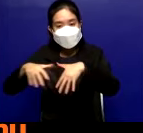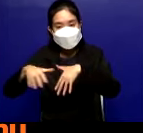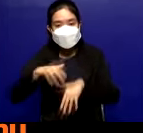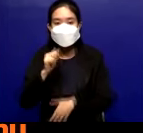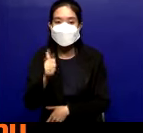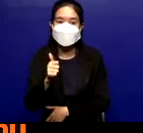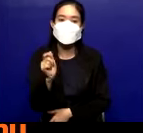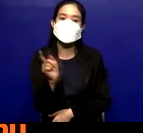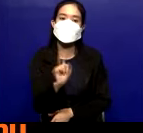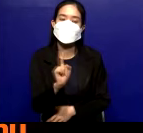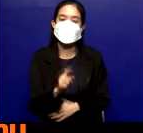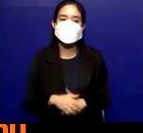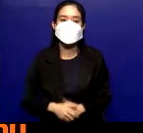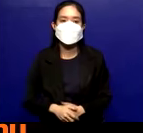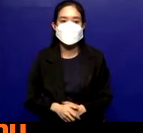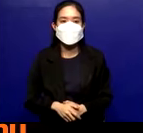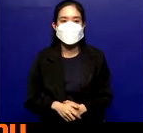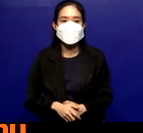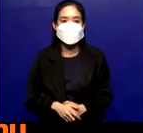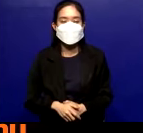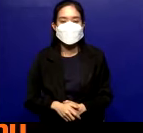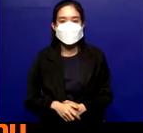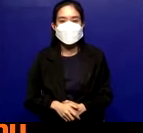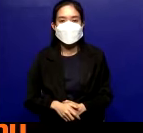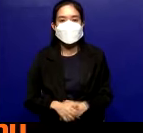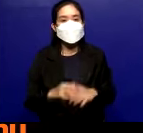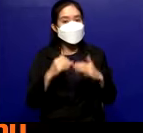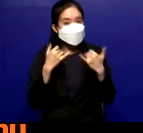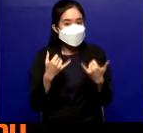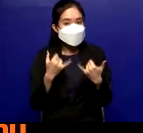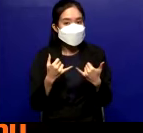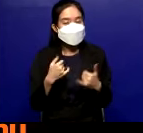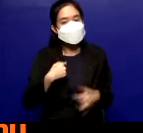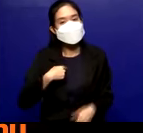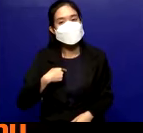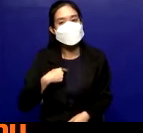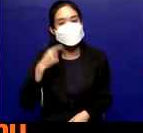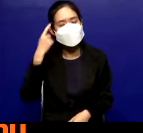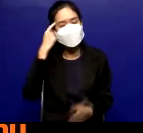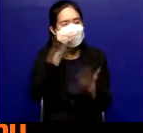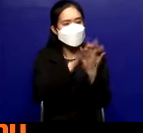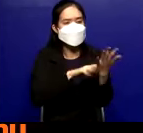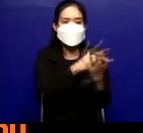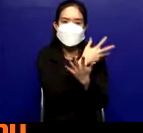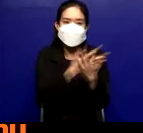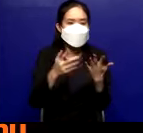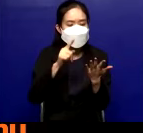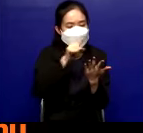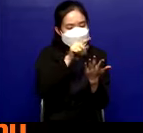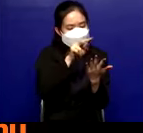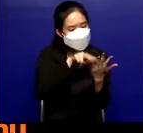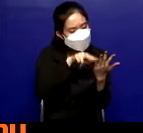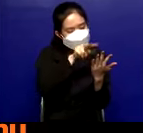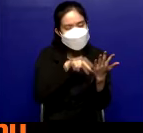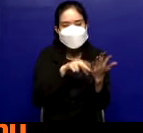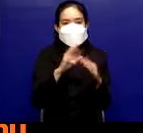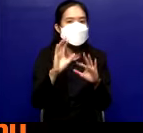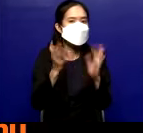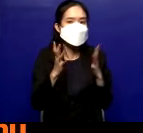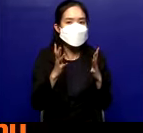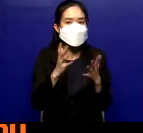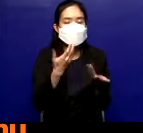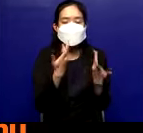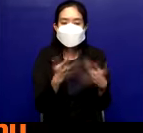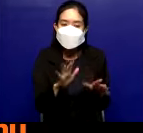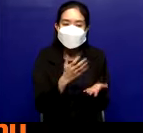าทแต่จนถึงตอนนี้เดี๋ยวนี้ดิฉันก็ยังไม่เห็นแผนงานหรือแนวทางในการชดเชยเงินให้กับกองทุนประกันสังค